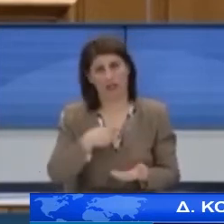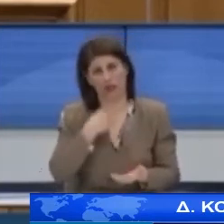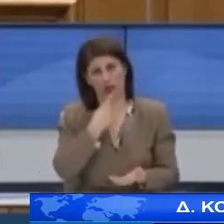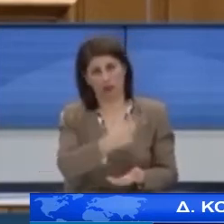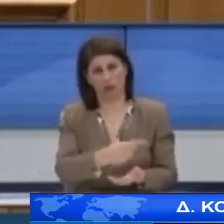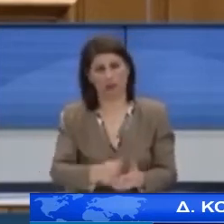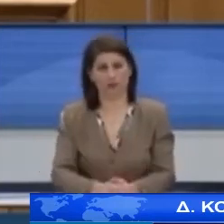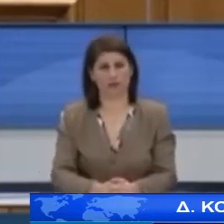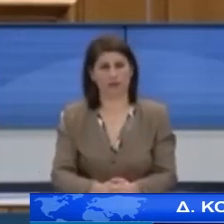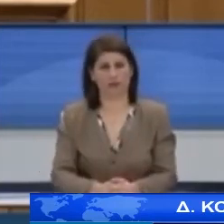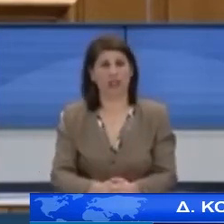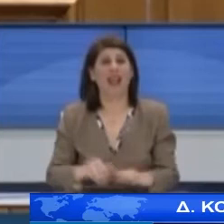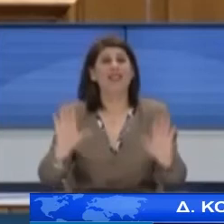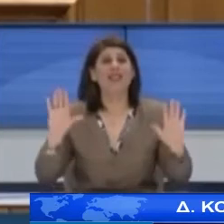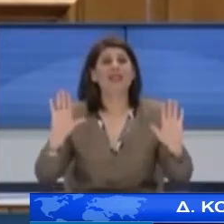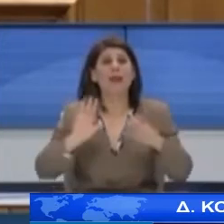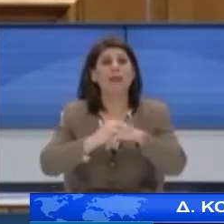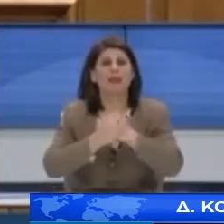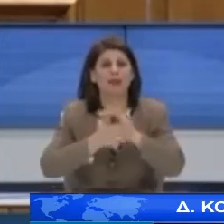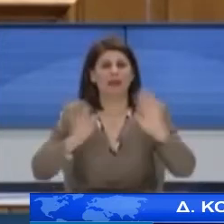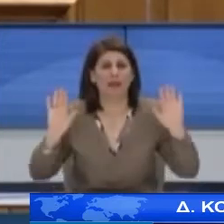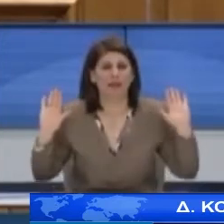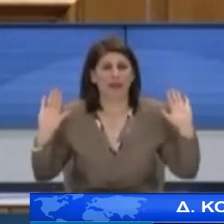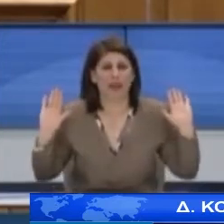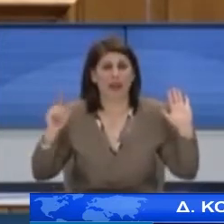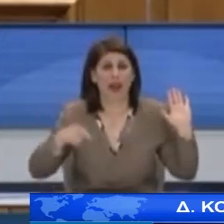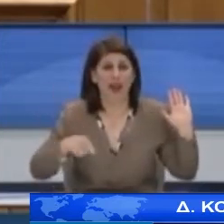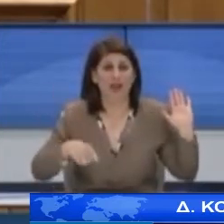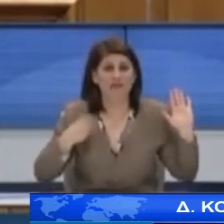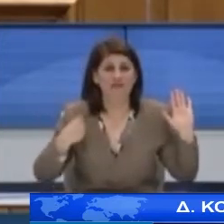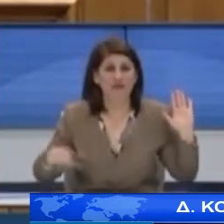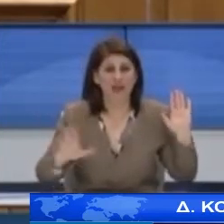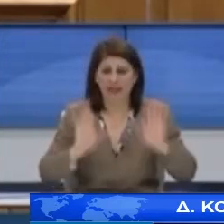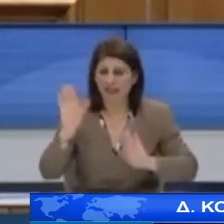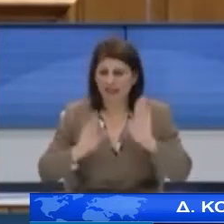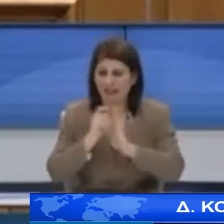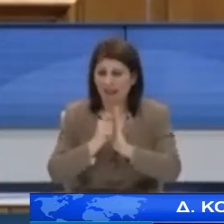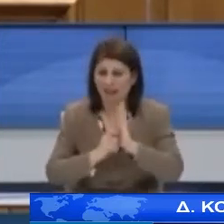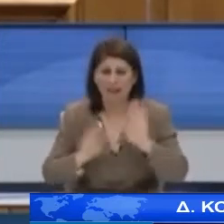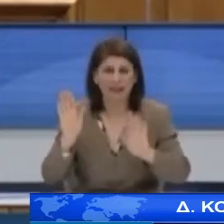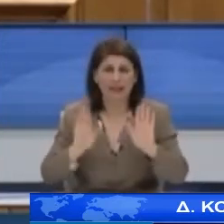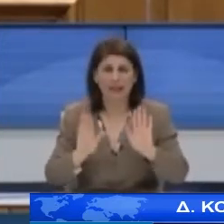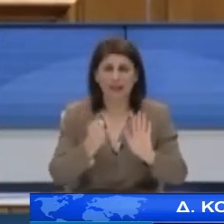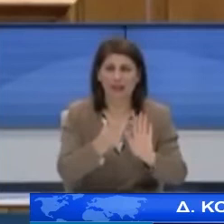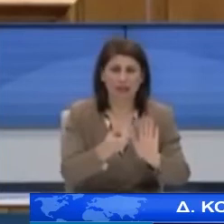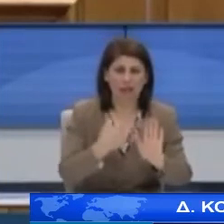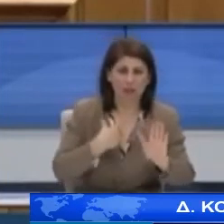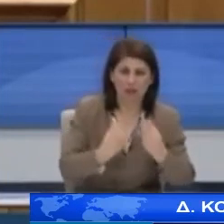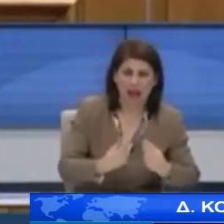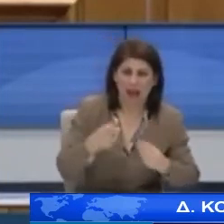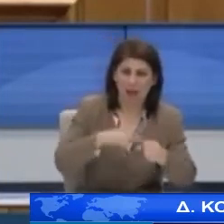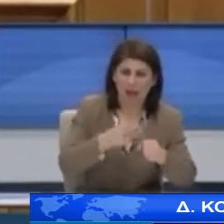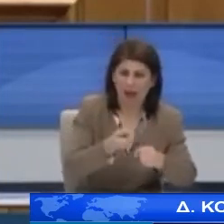μια ακόμη φορά. Δεν μας αφορά αυτή η μακράβρια στατιστική, αυτές οι